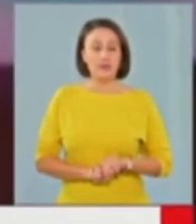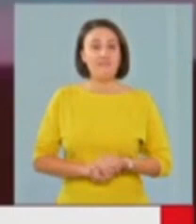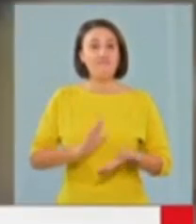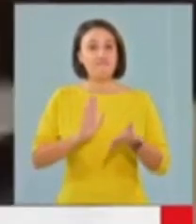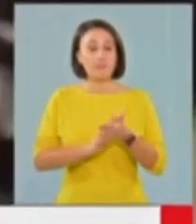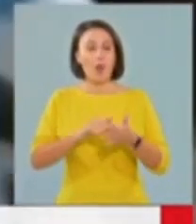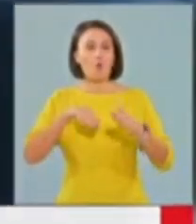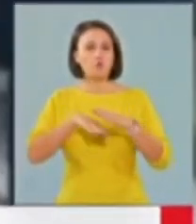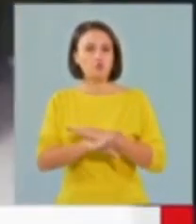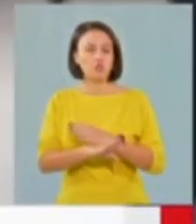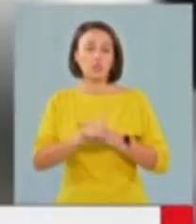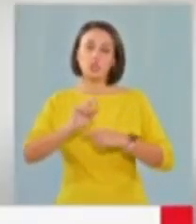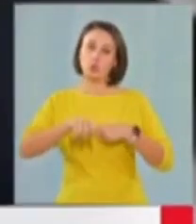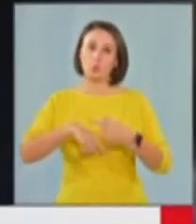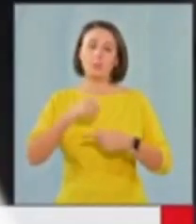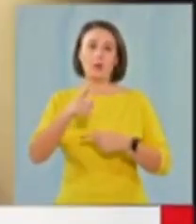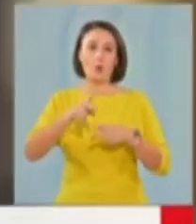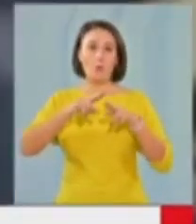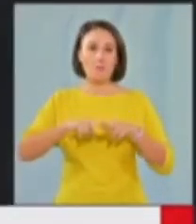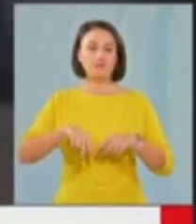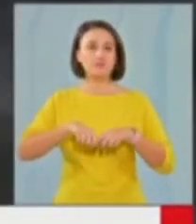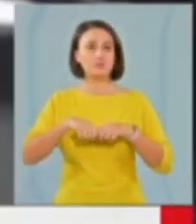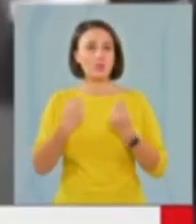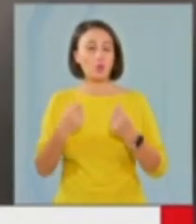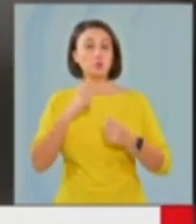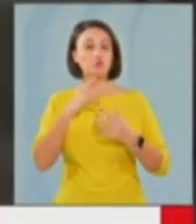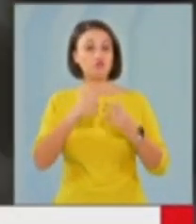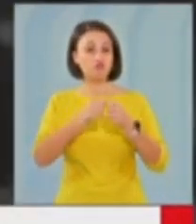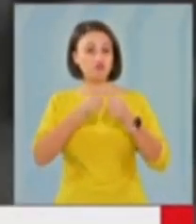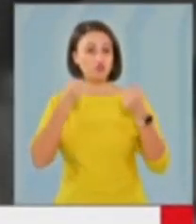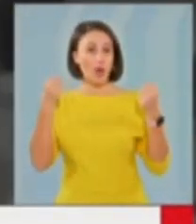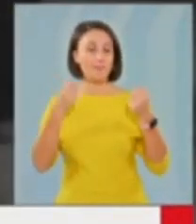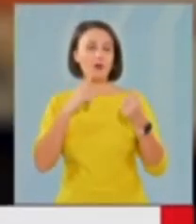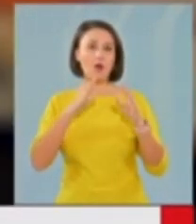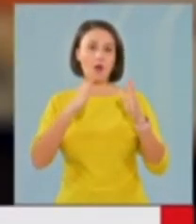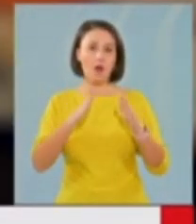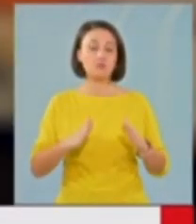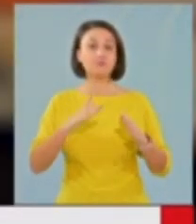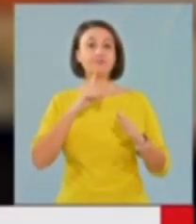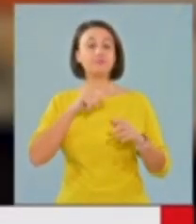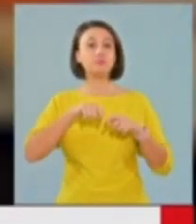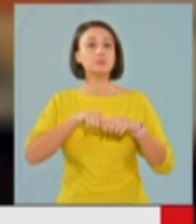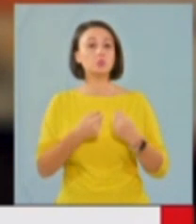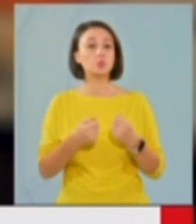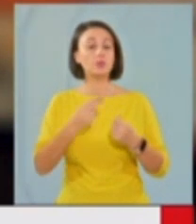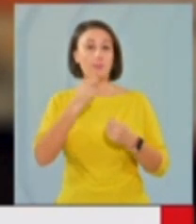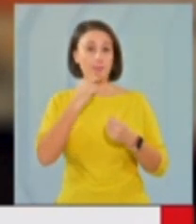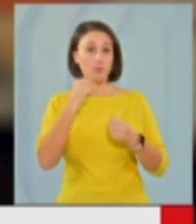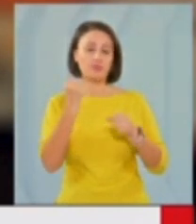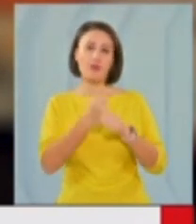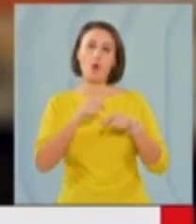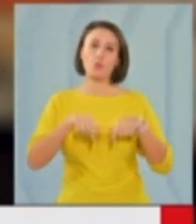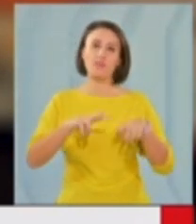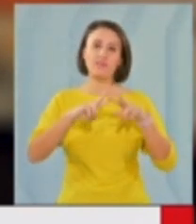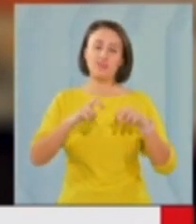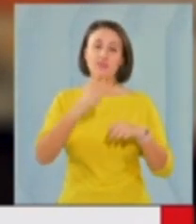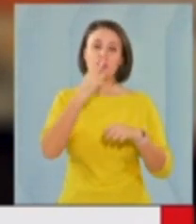Făptașii au fugit, dar în urma lor au lăsat prăpăd. Geamurile și mobilierul au fost distruse. Polițiștii